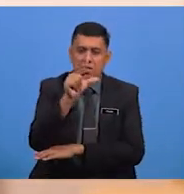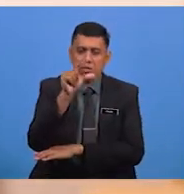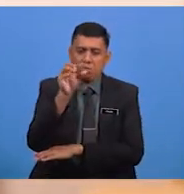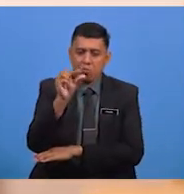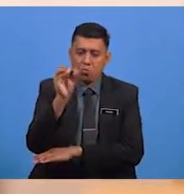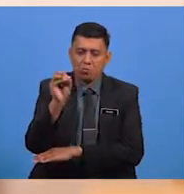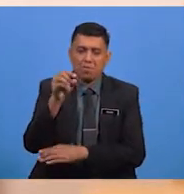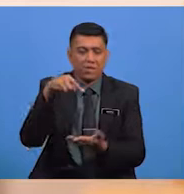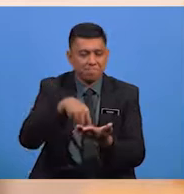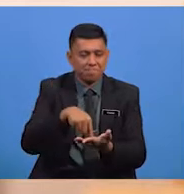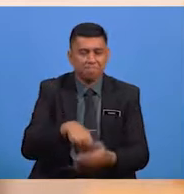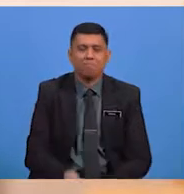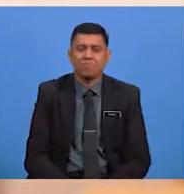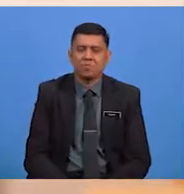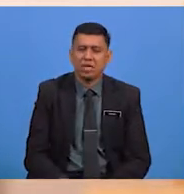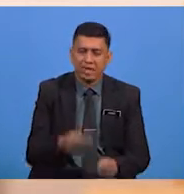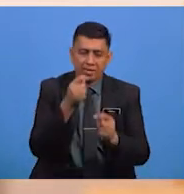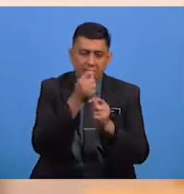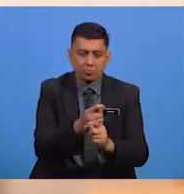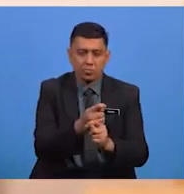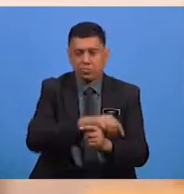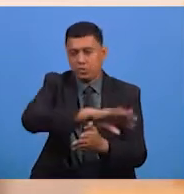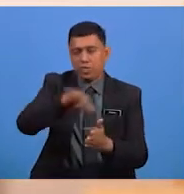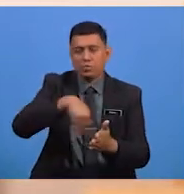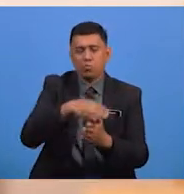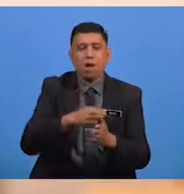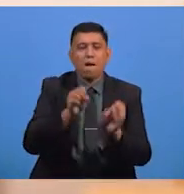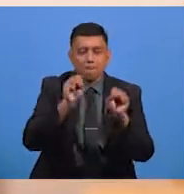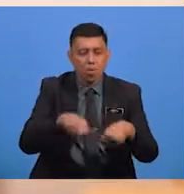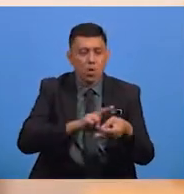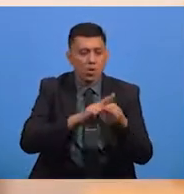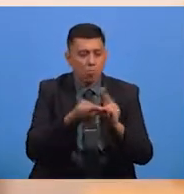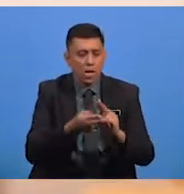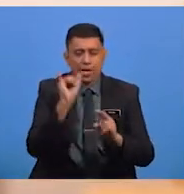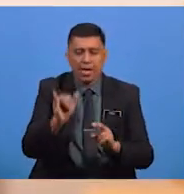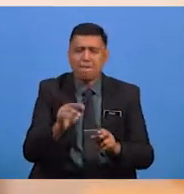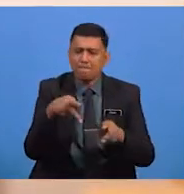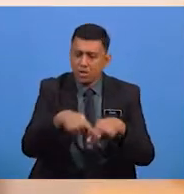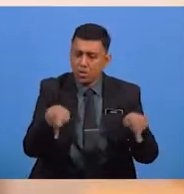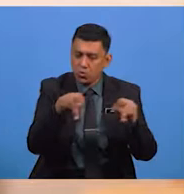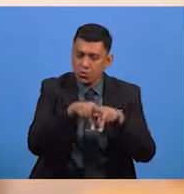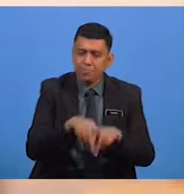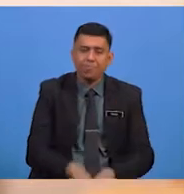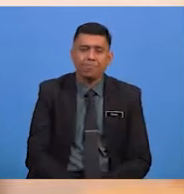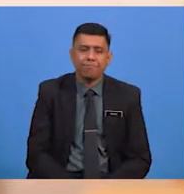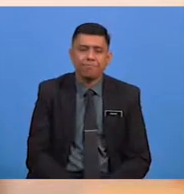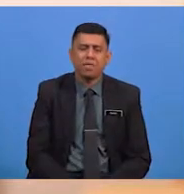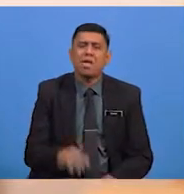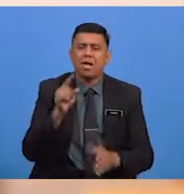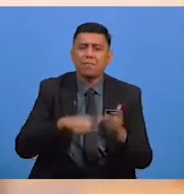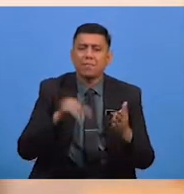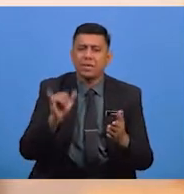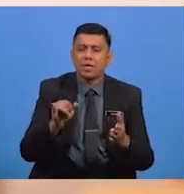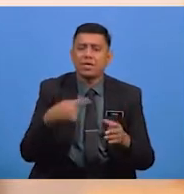ini, kita perlu menetapkan semua pembeli ubah yang diperlukan. Apakah pembeli ubah yang